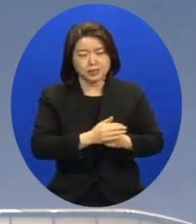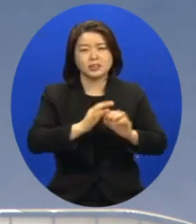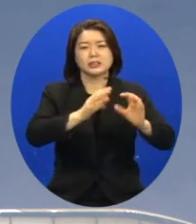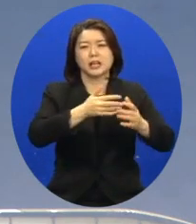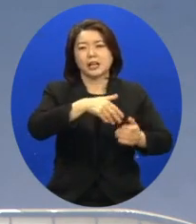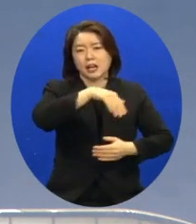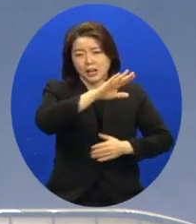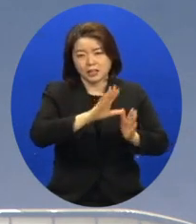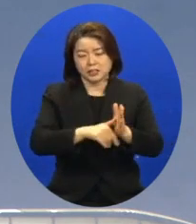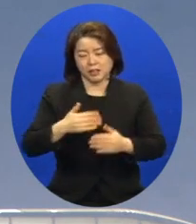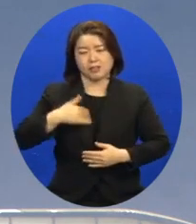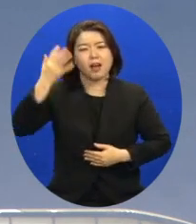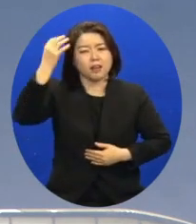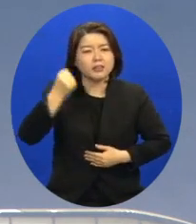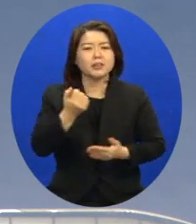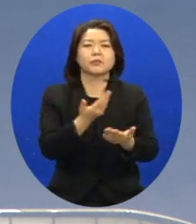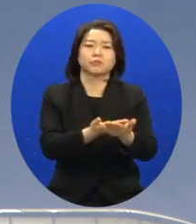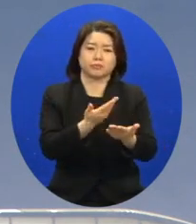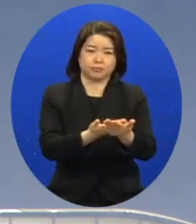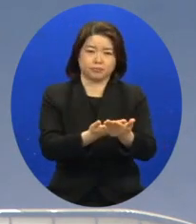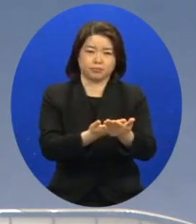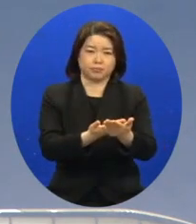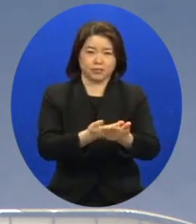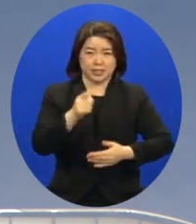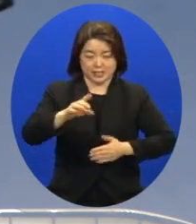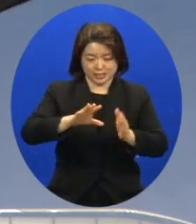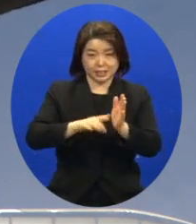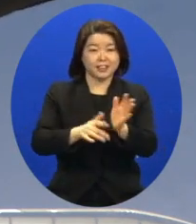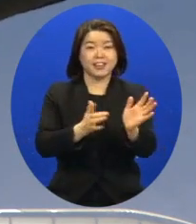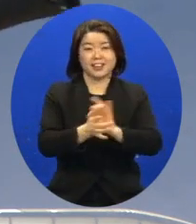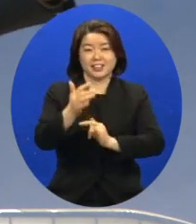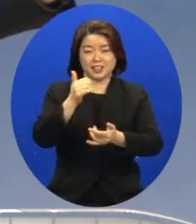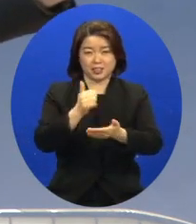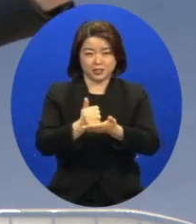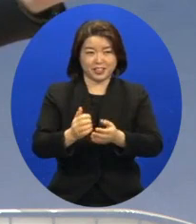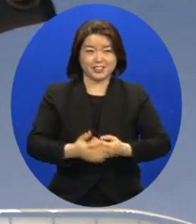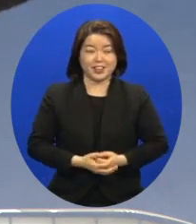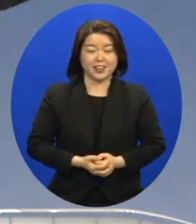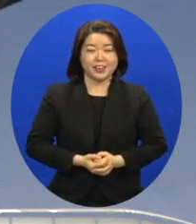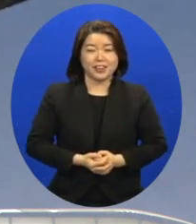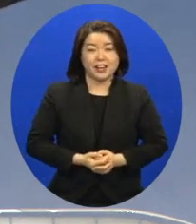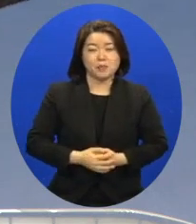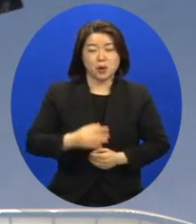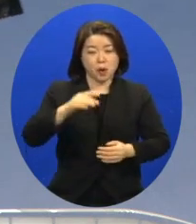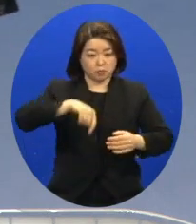나를 기억하소서. 그때 예수님께서 당신도 십자가에 못 박혀서